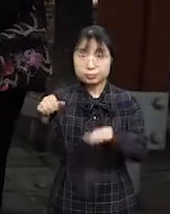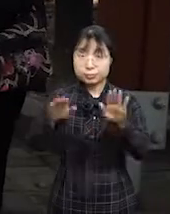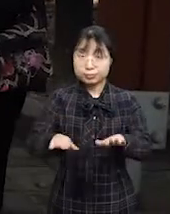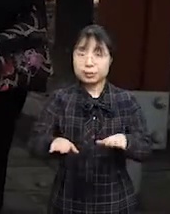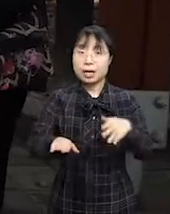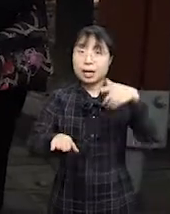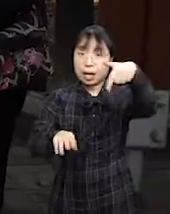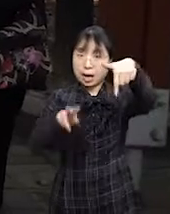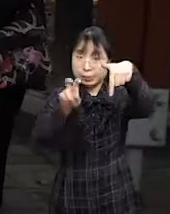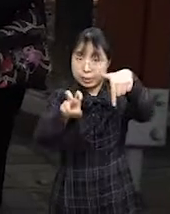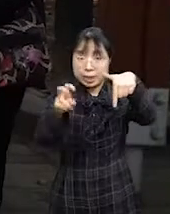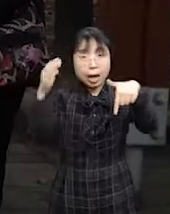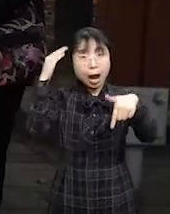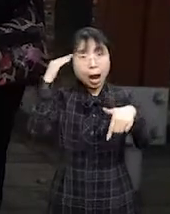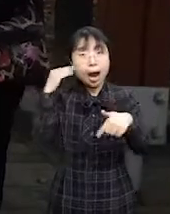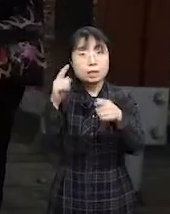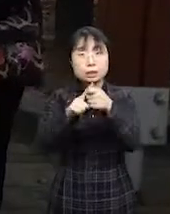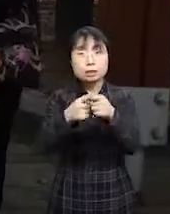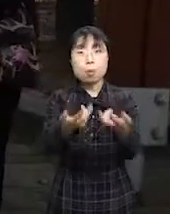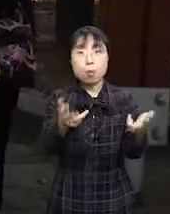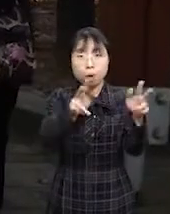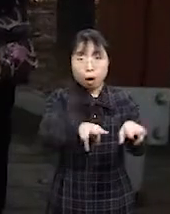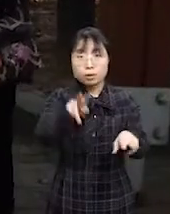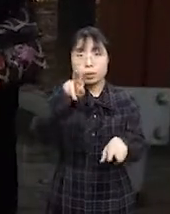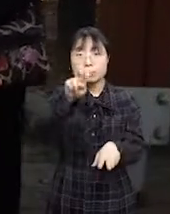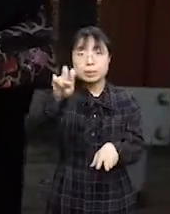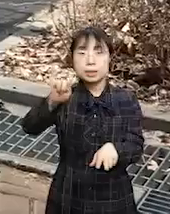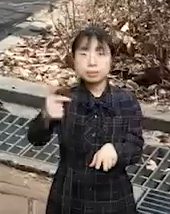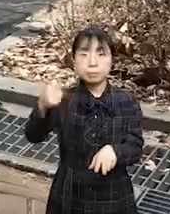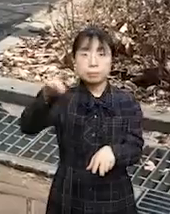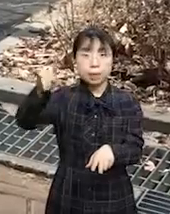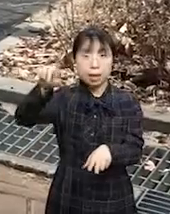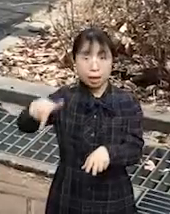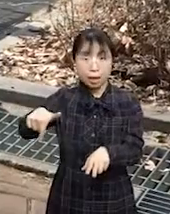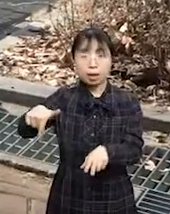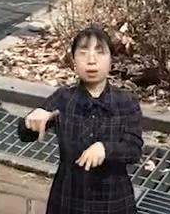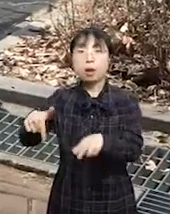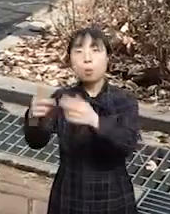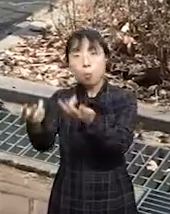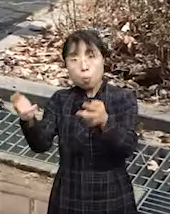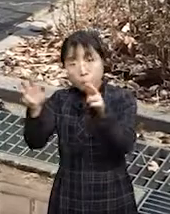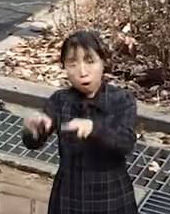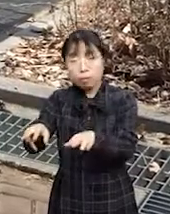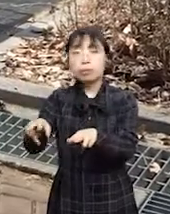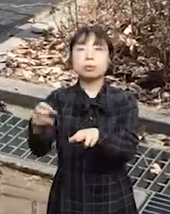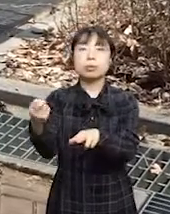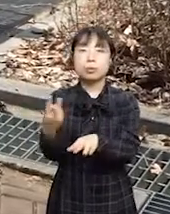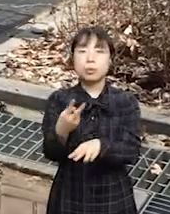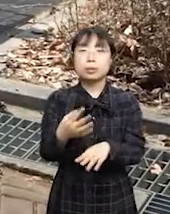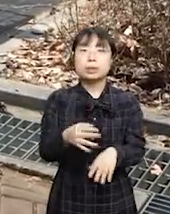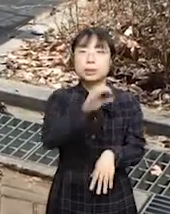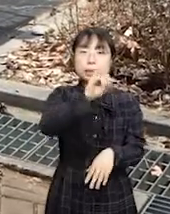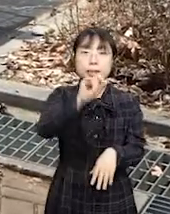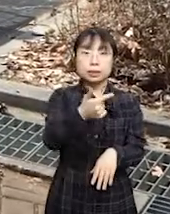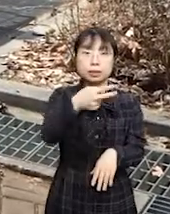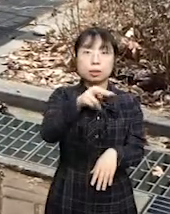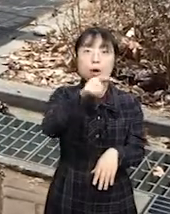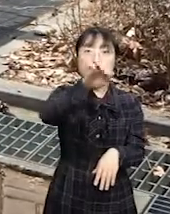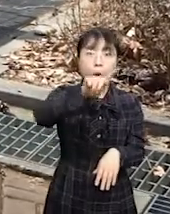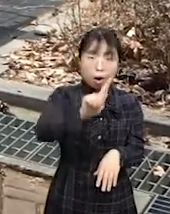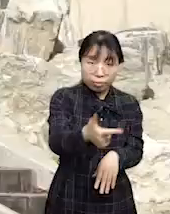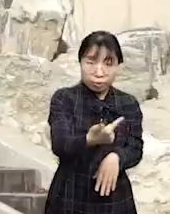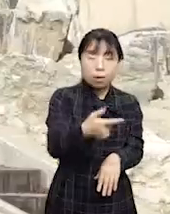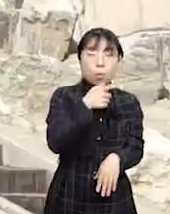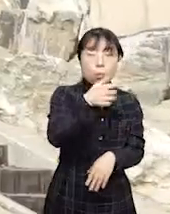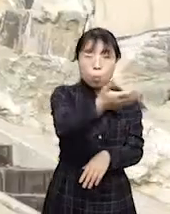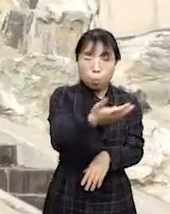갈미 한글공원과 민백공원 내 시민 건강 증진을 위한 체육시설 설치 현장, 인덕원 3호아파트 옆 하천